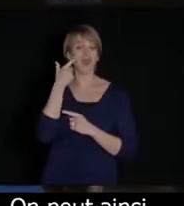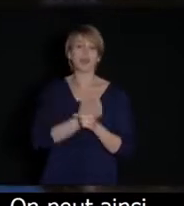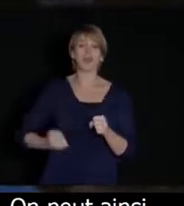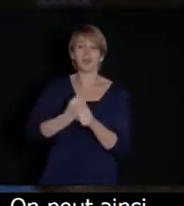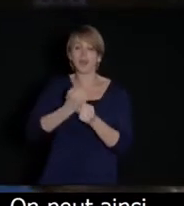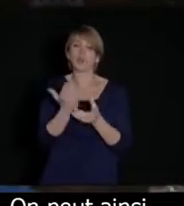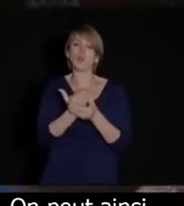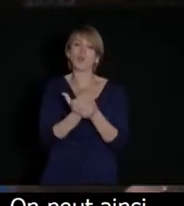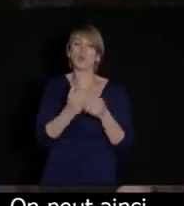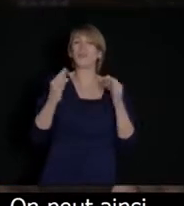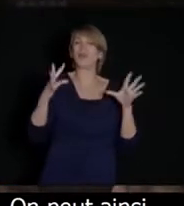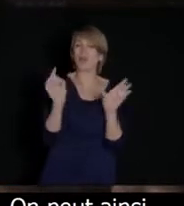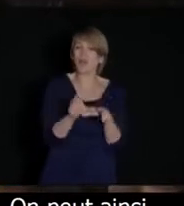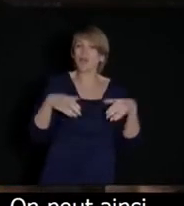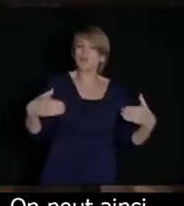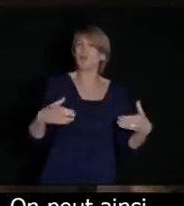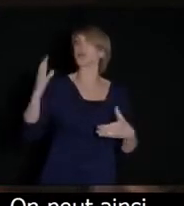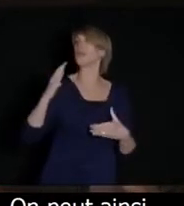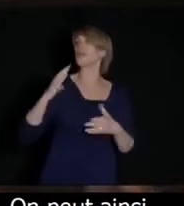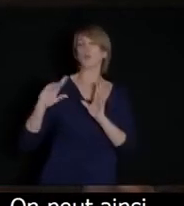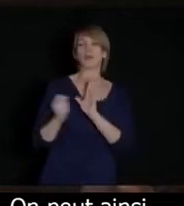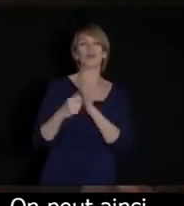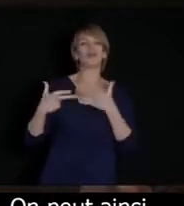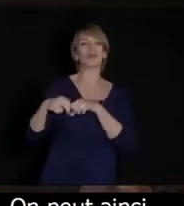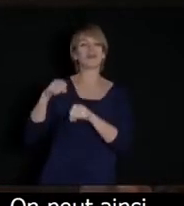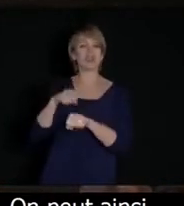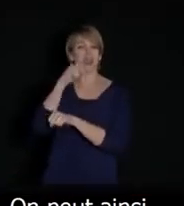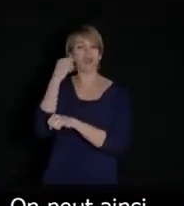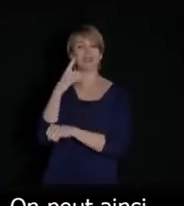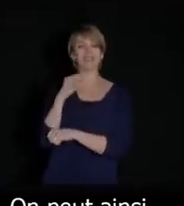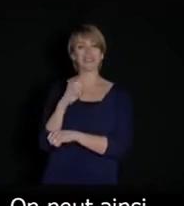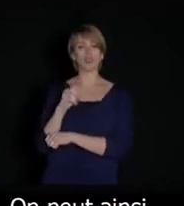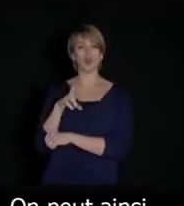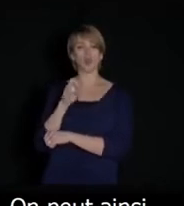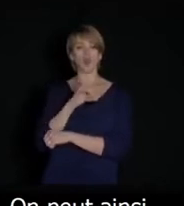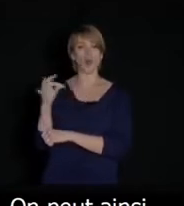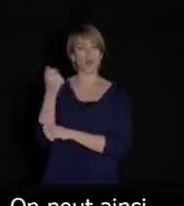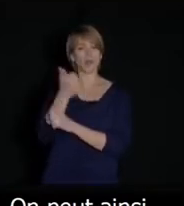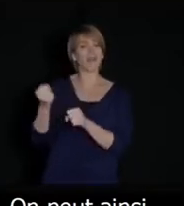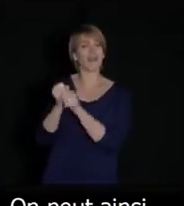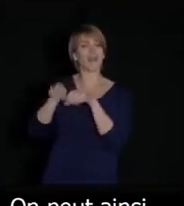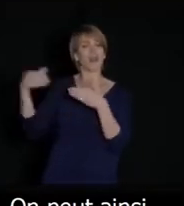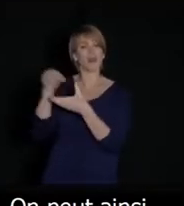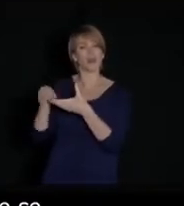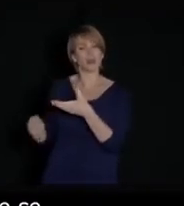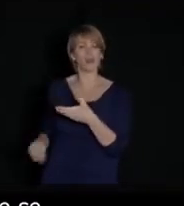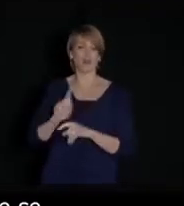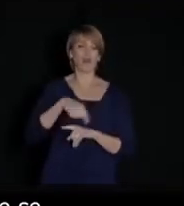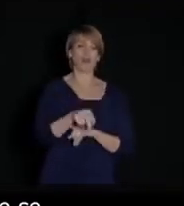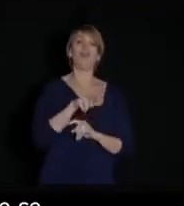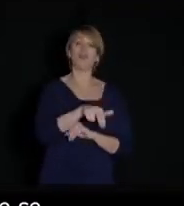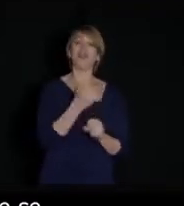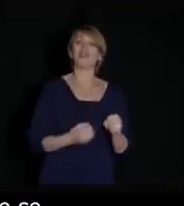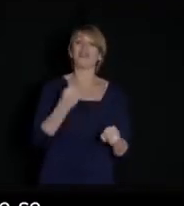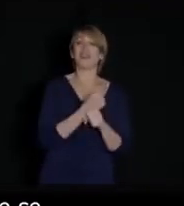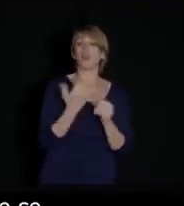mars prochain, un document qui est l'équivalent de l'encyclopédie de Diderot au XVIIIe siècle, qui avait tant révolutionné les esprits. Elle va